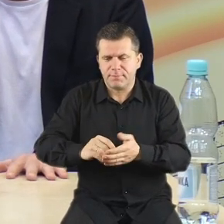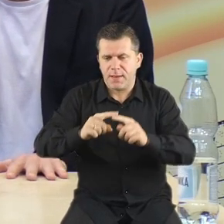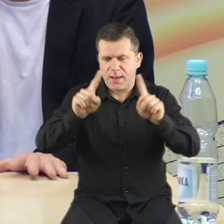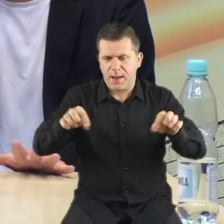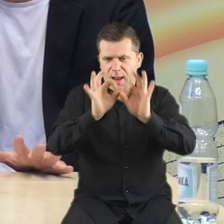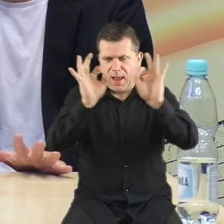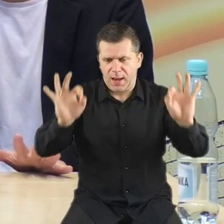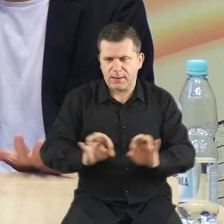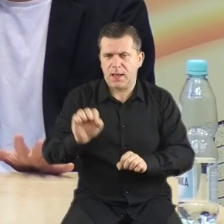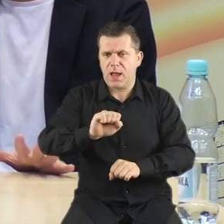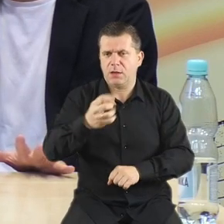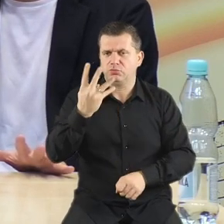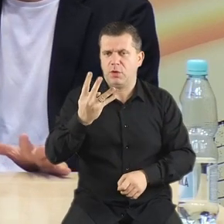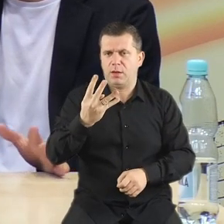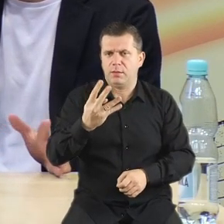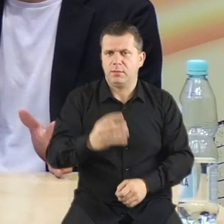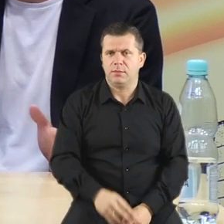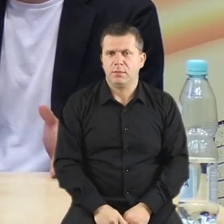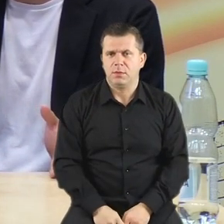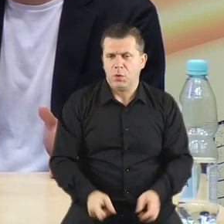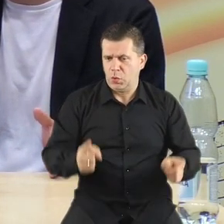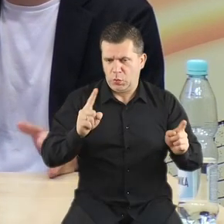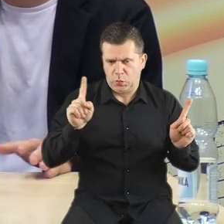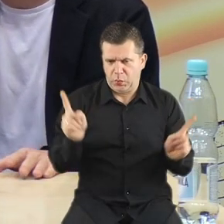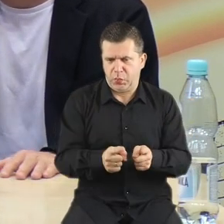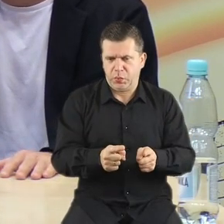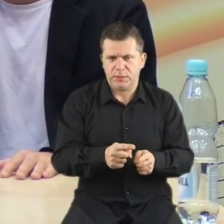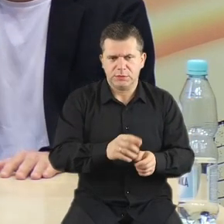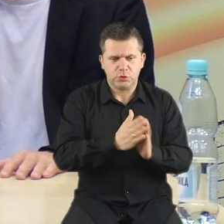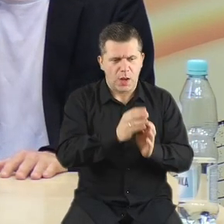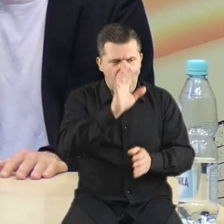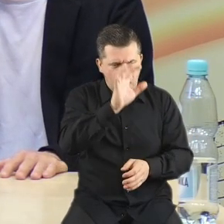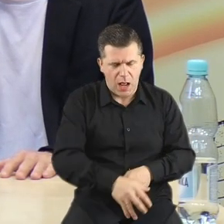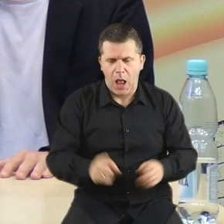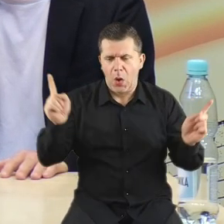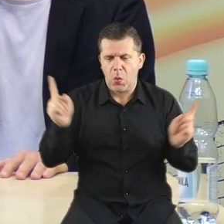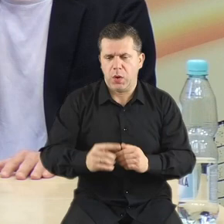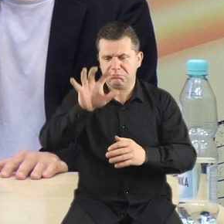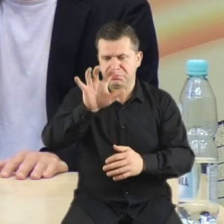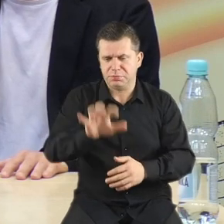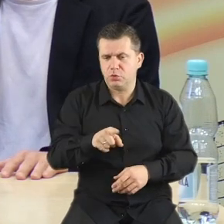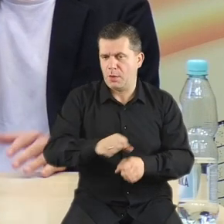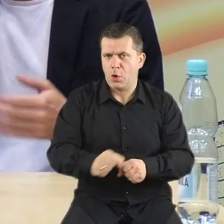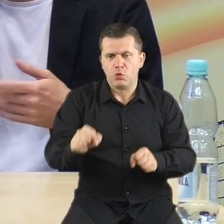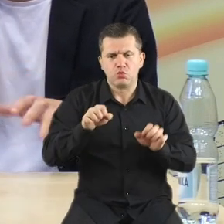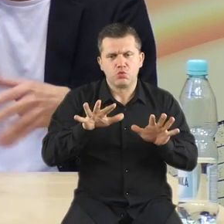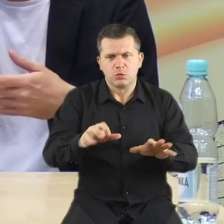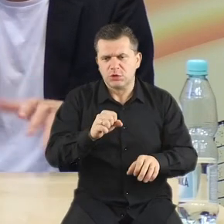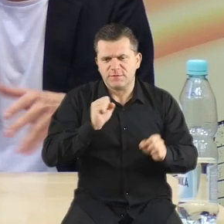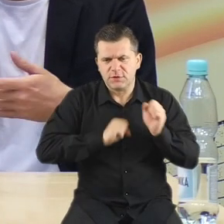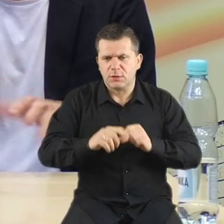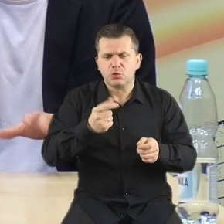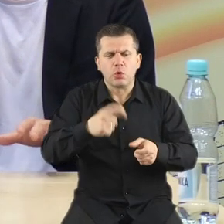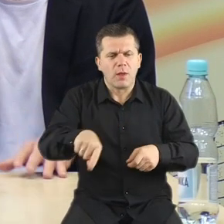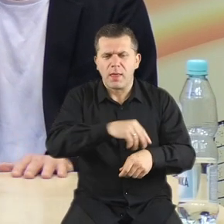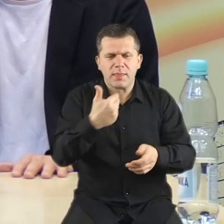A4, czyli dosyć w krótkiej formie. I to było duże ćwiczenie, bo musiałem wyrzucać wszystko,